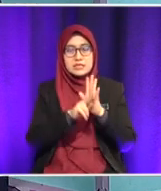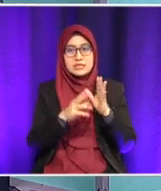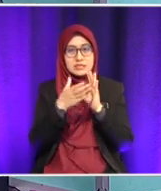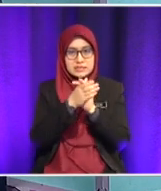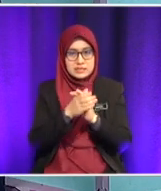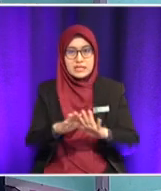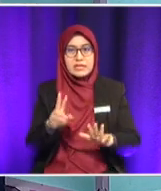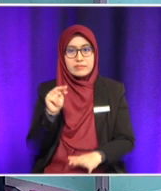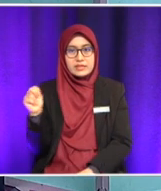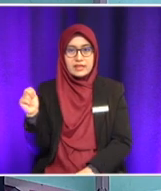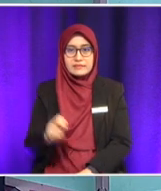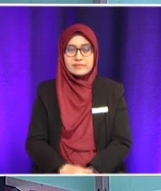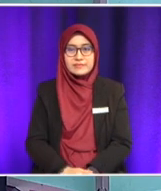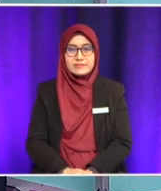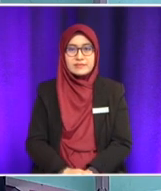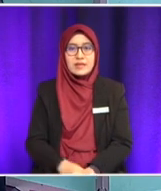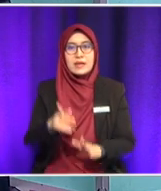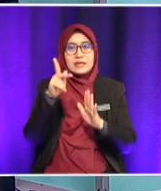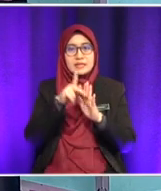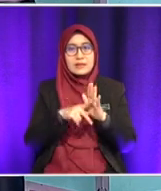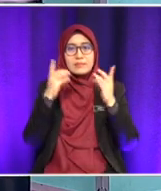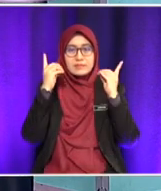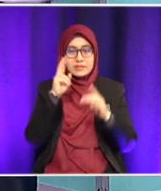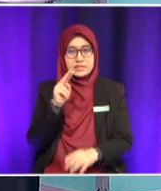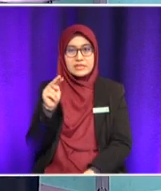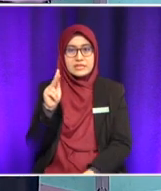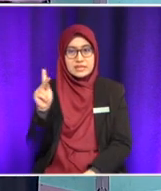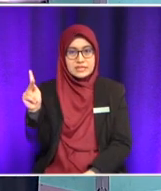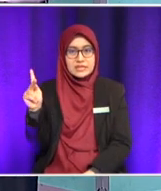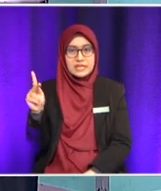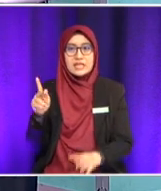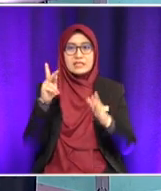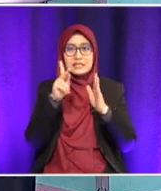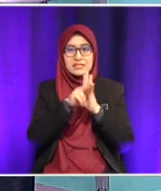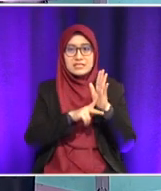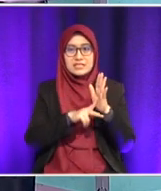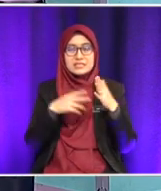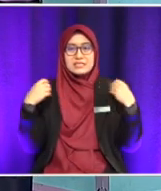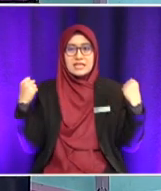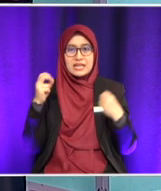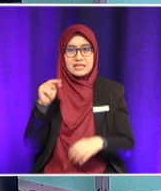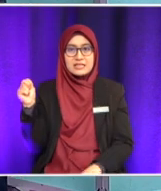untuk mendidik murid-murid agar tidak menjadi bangsa jenayah